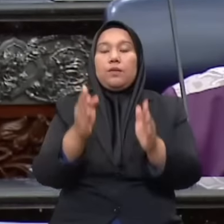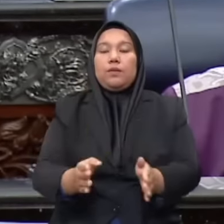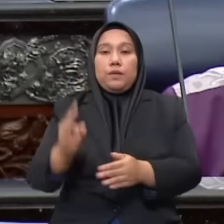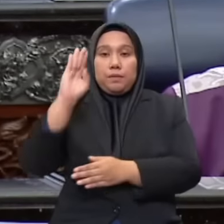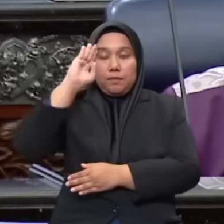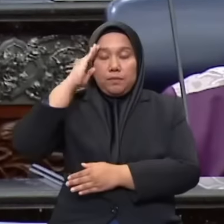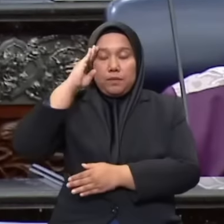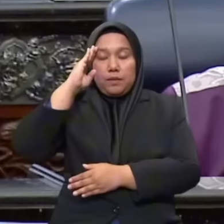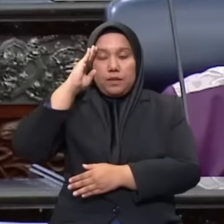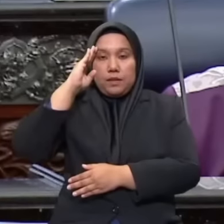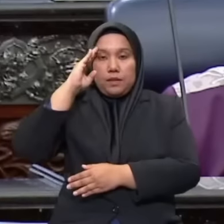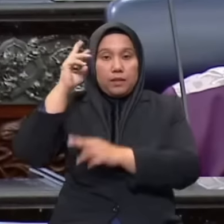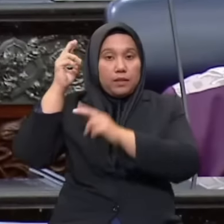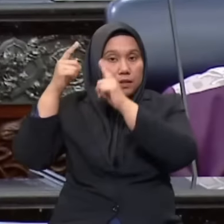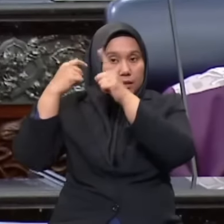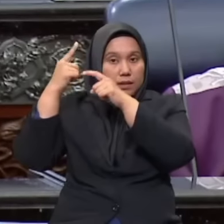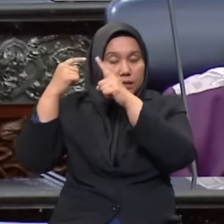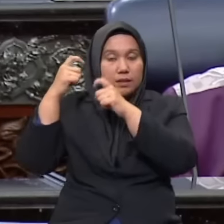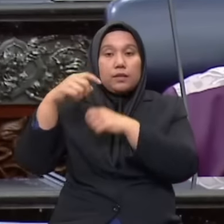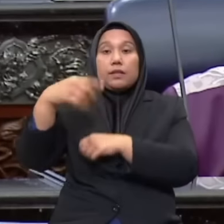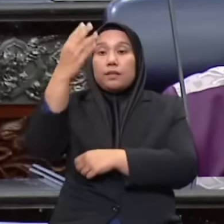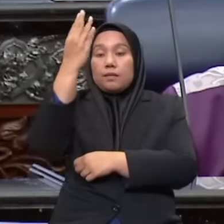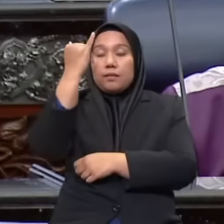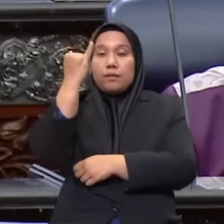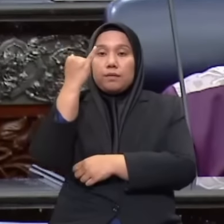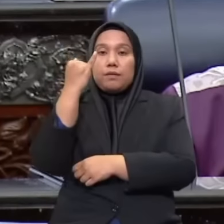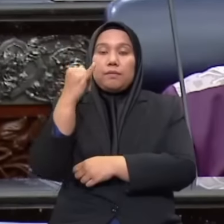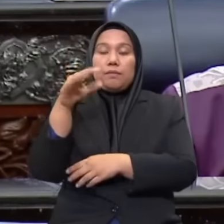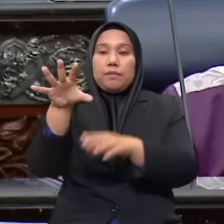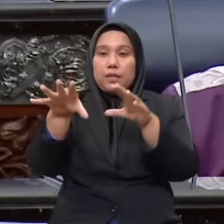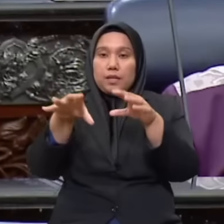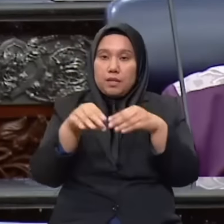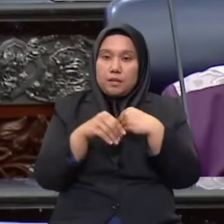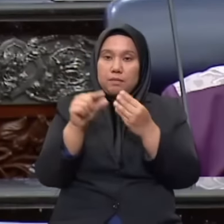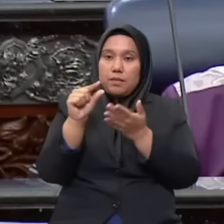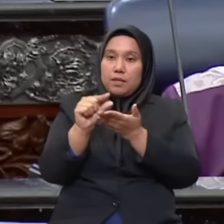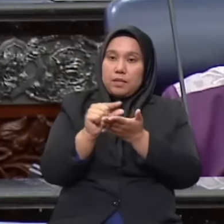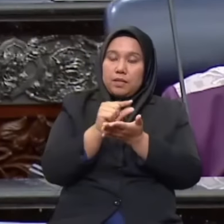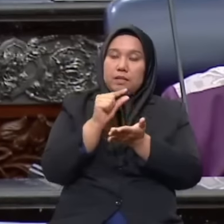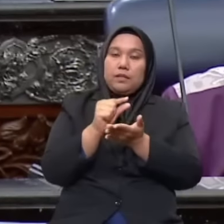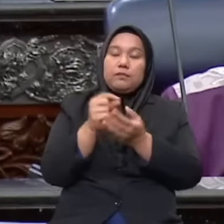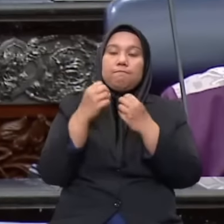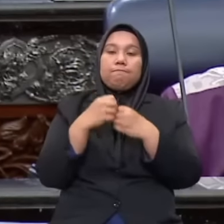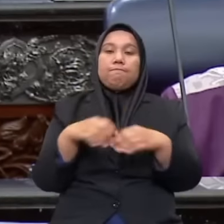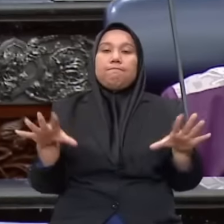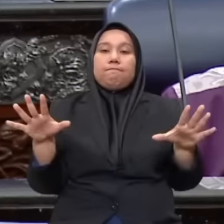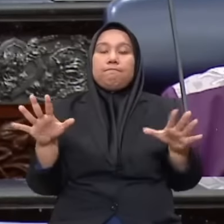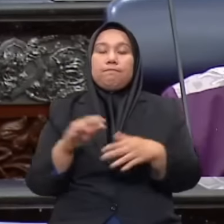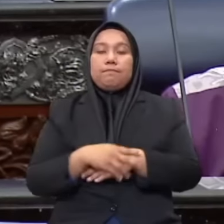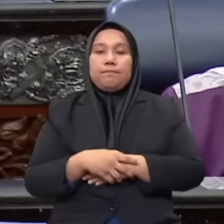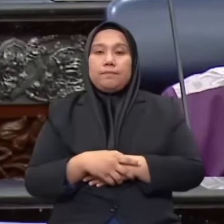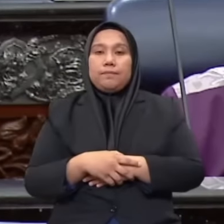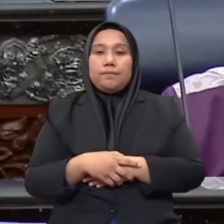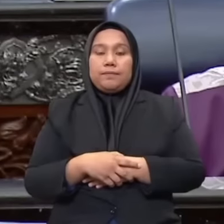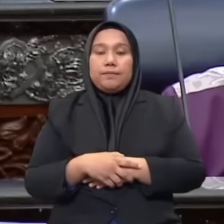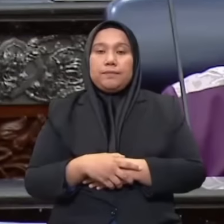yang diberikan termasuklah antara lain antara penerima geran ini ada yang hilang dan sebagainya.